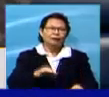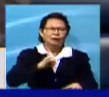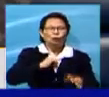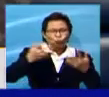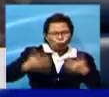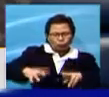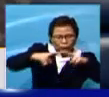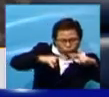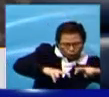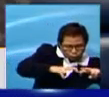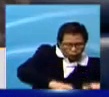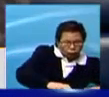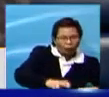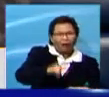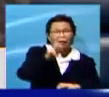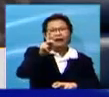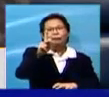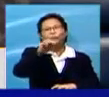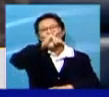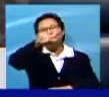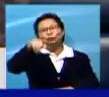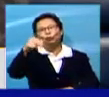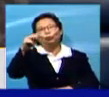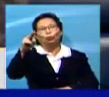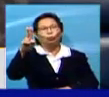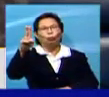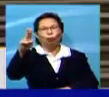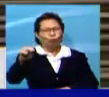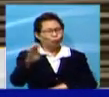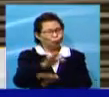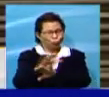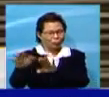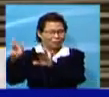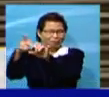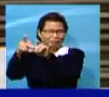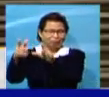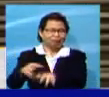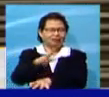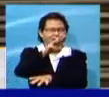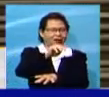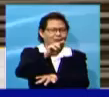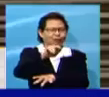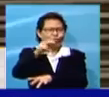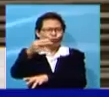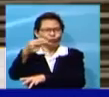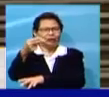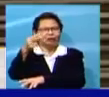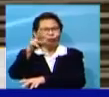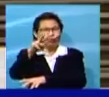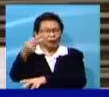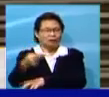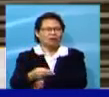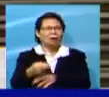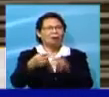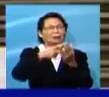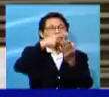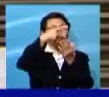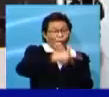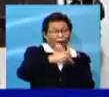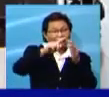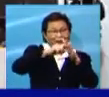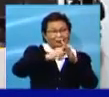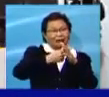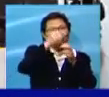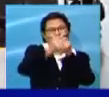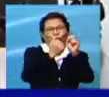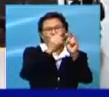menyiasat Kim Jong-un bukan daripada seorang peserta itu. Sejak program berkenaan dilancarkan pada 2002 hingga